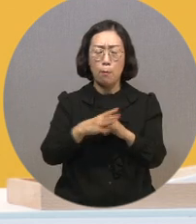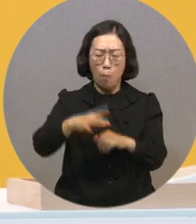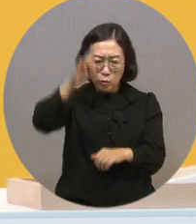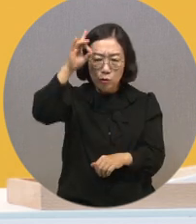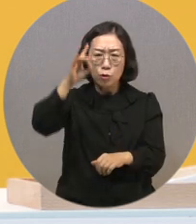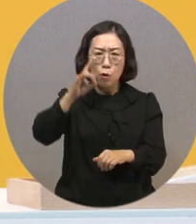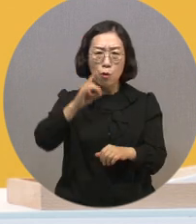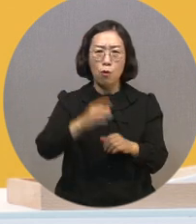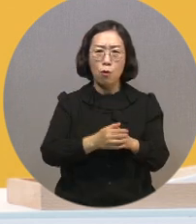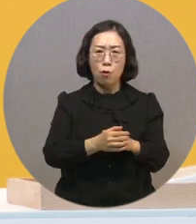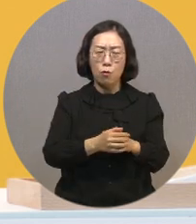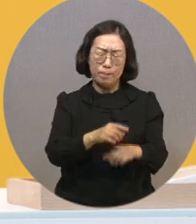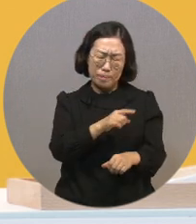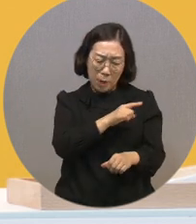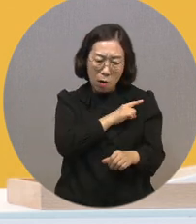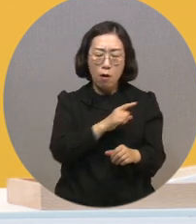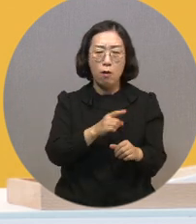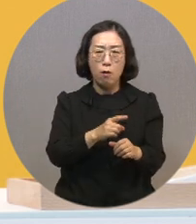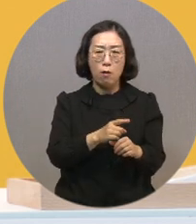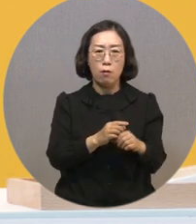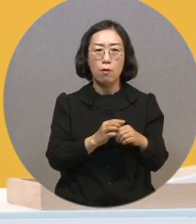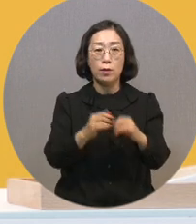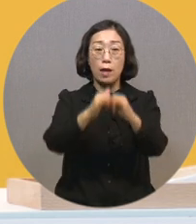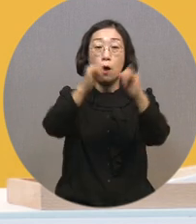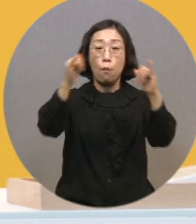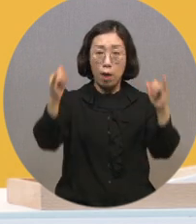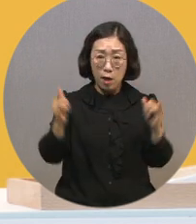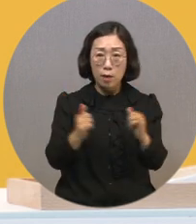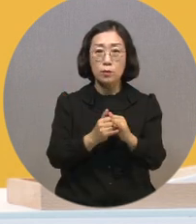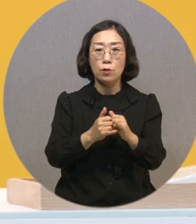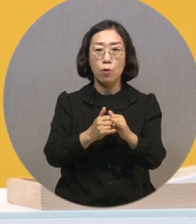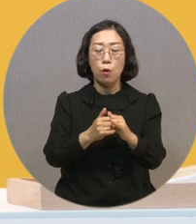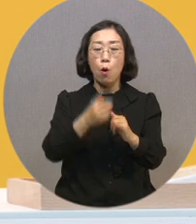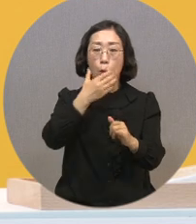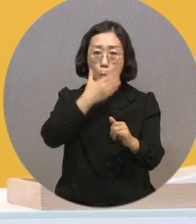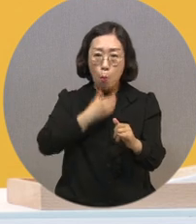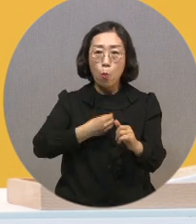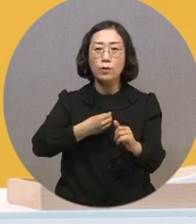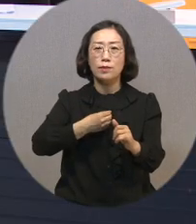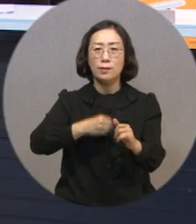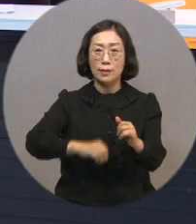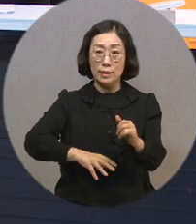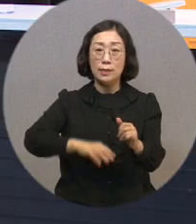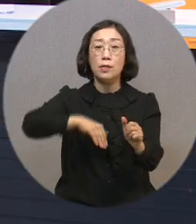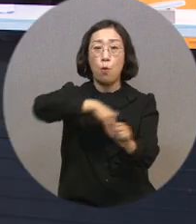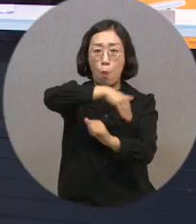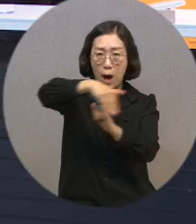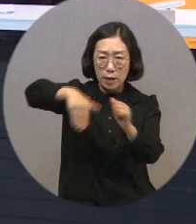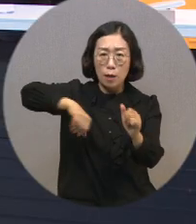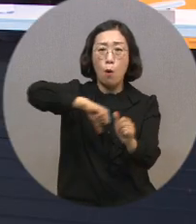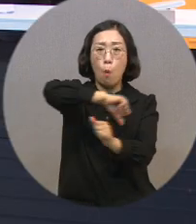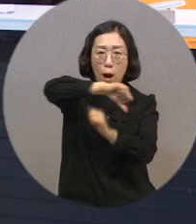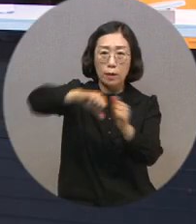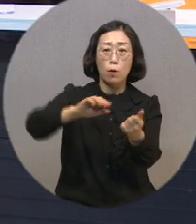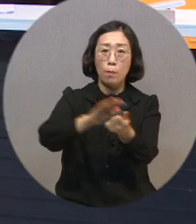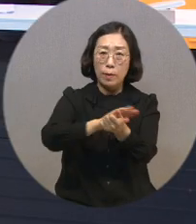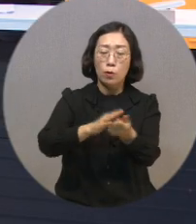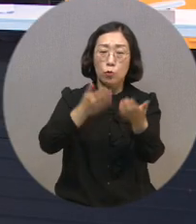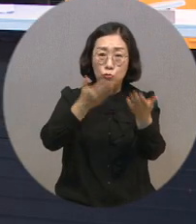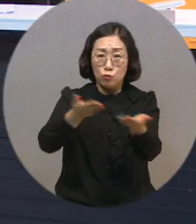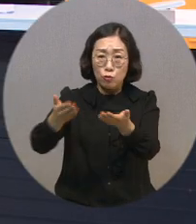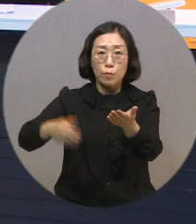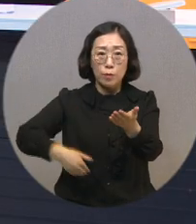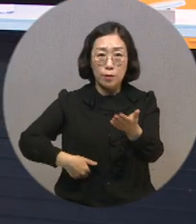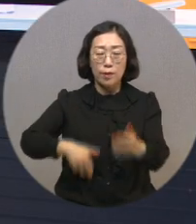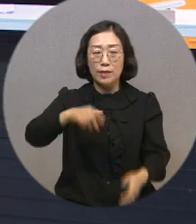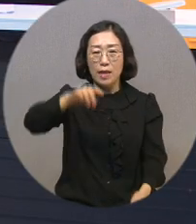우선적으로 이 사회에서 우리가 교육복지 환경을 만들어줘야 되겠다 네. 라고 해서 추진하는 게